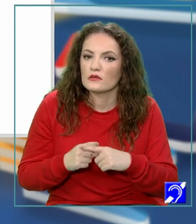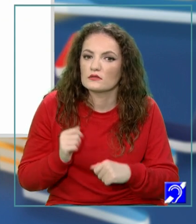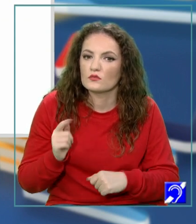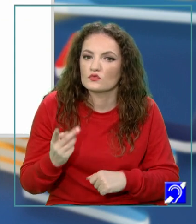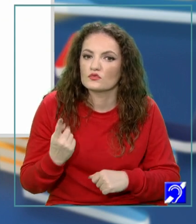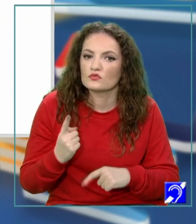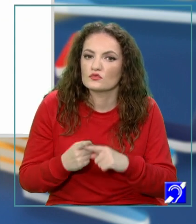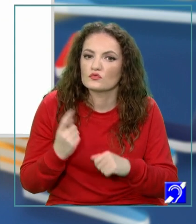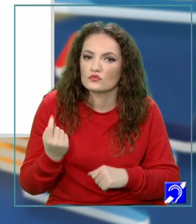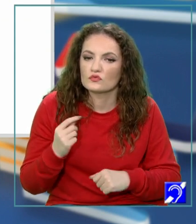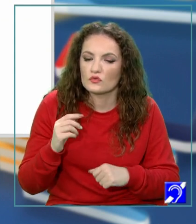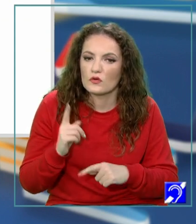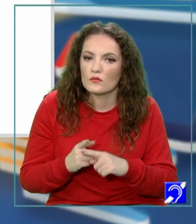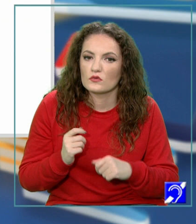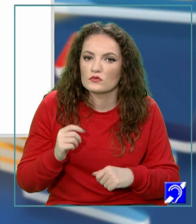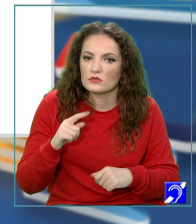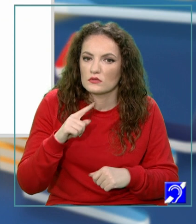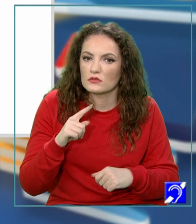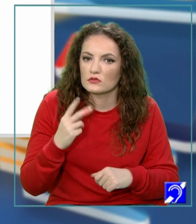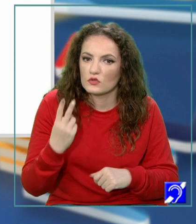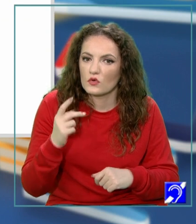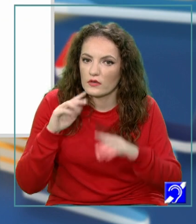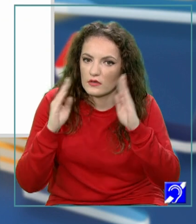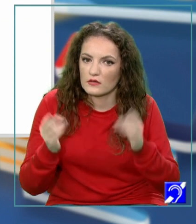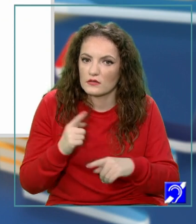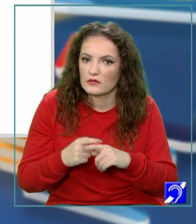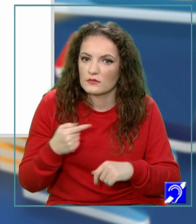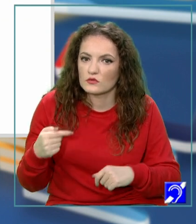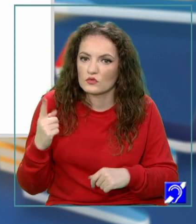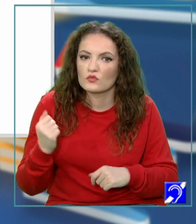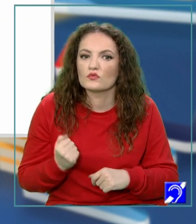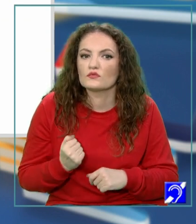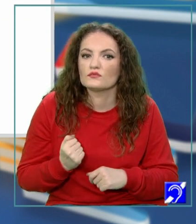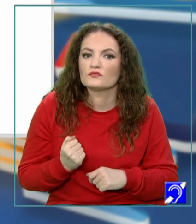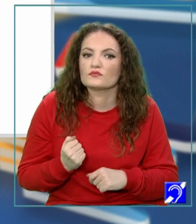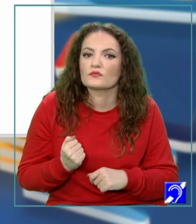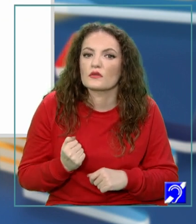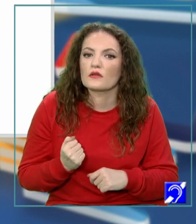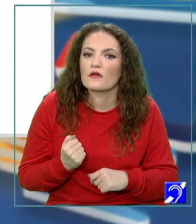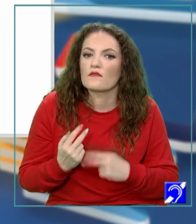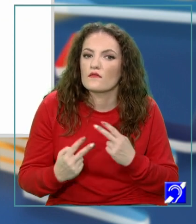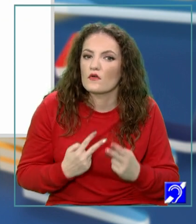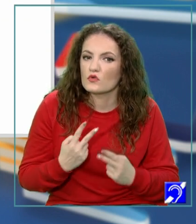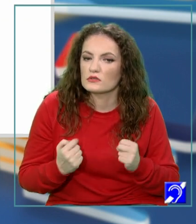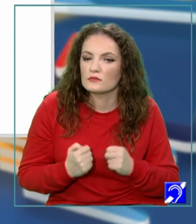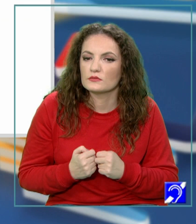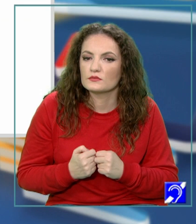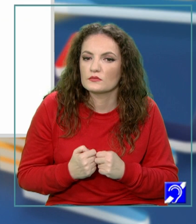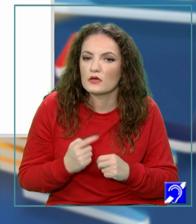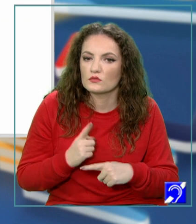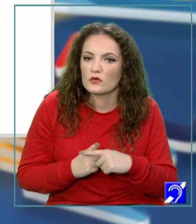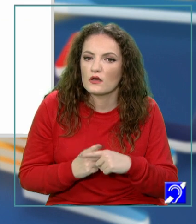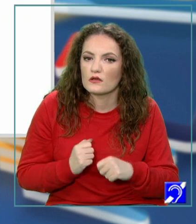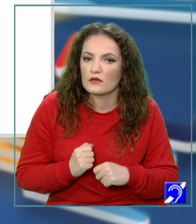1. Efectuez distributivitatea înmulțirii față de adunare și voi obține 2x plus 2, plus 4x